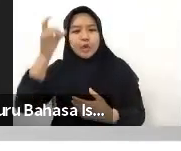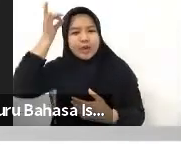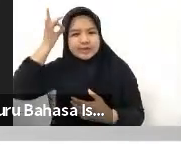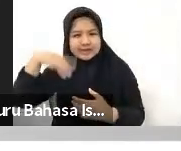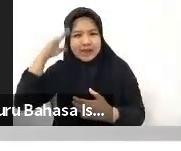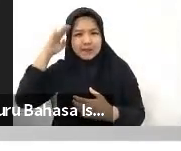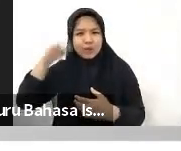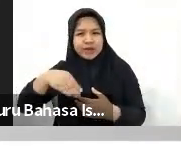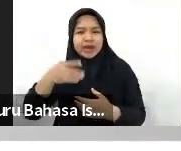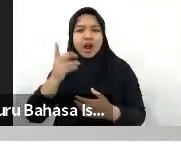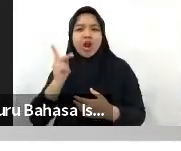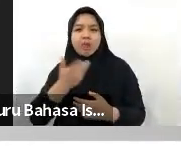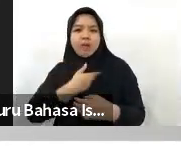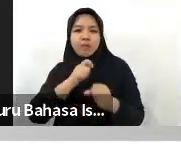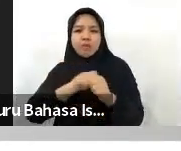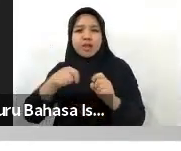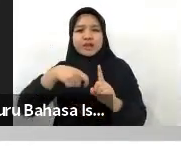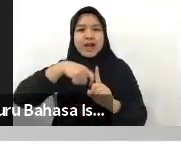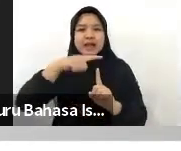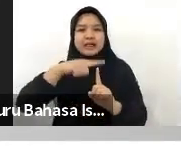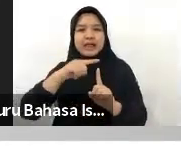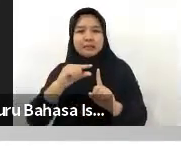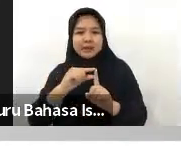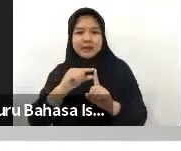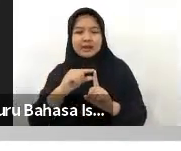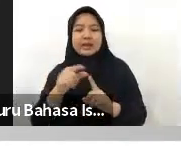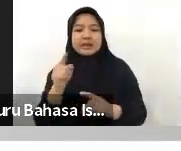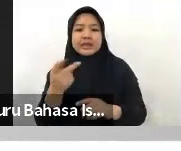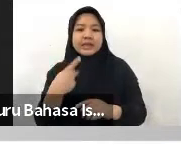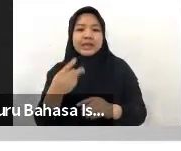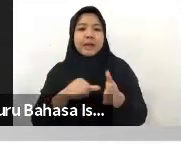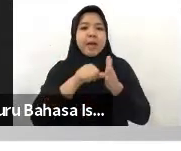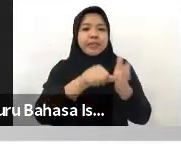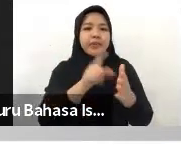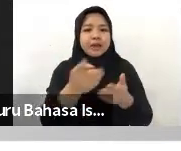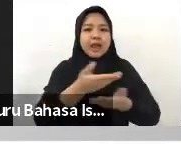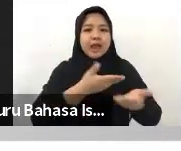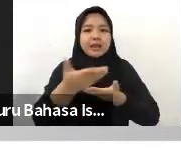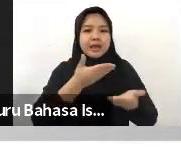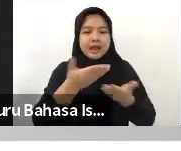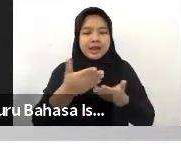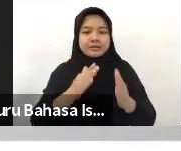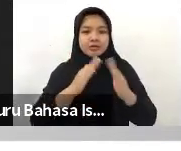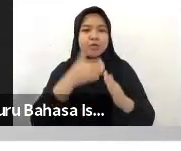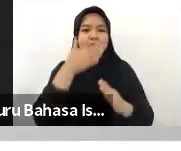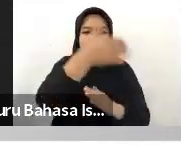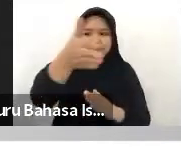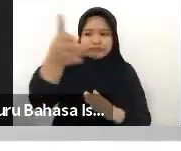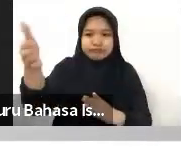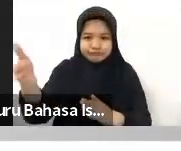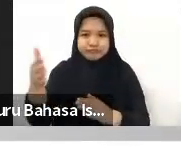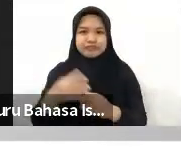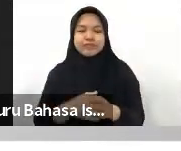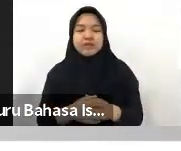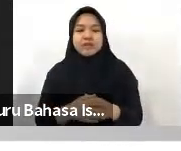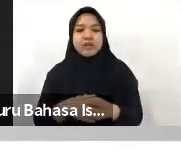mengurus KTP misalnya, dan ini kita bantu dengan layanan jemput. Kemudian aktor-aktor di tingkat